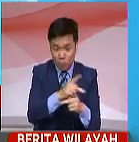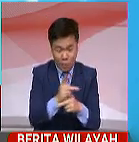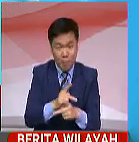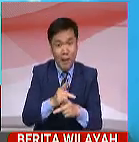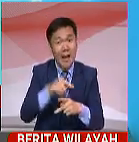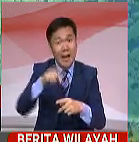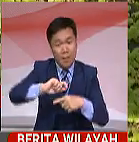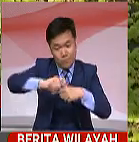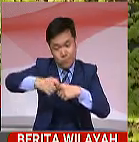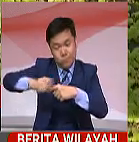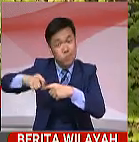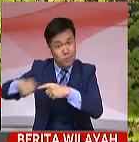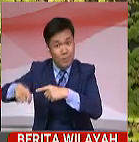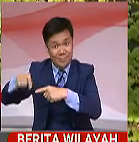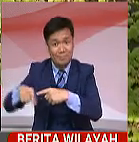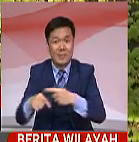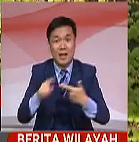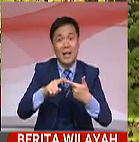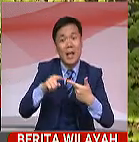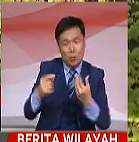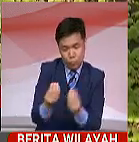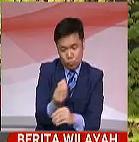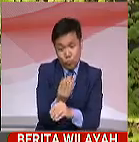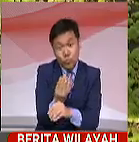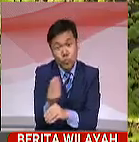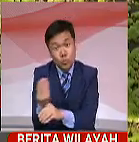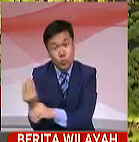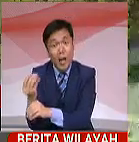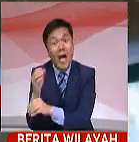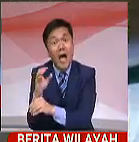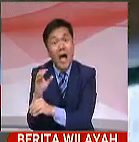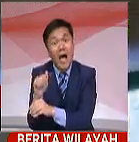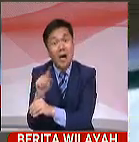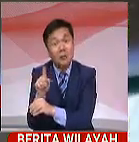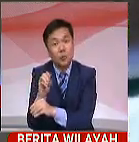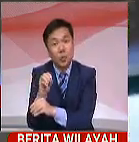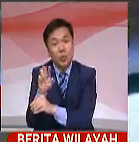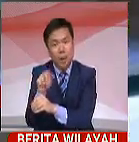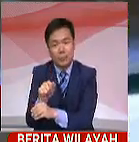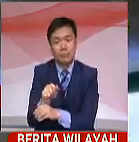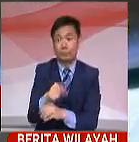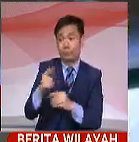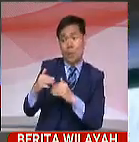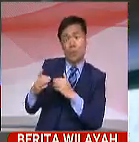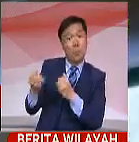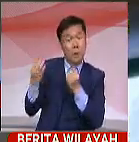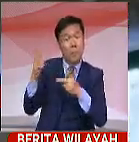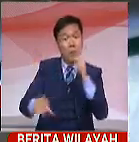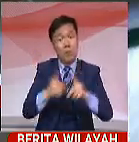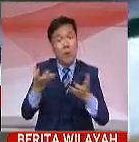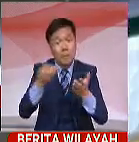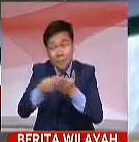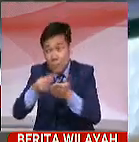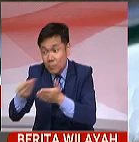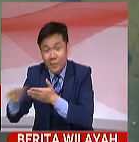pembiakan anak benih lobster air tawar dan tumbuhan rumpai azolla. Dengan permintaan yang semakin meningkat, pasangan suami isteri ini mampu